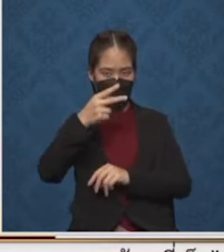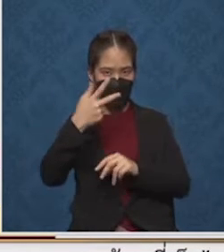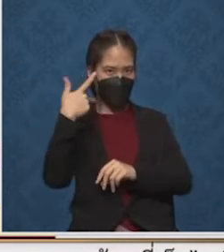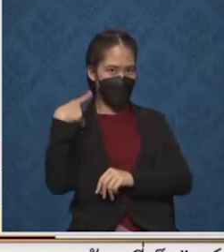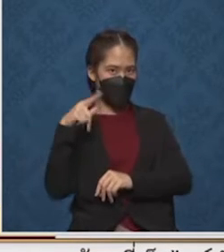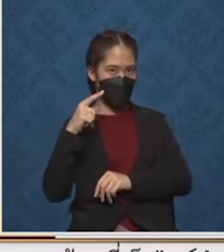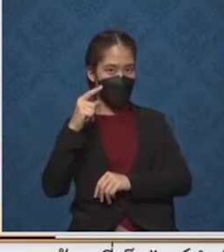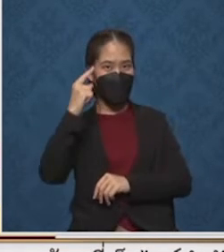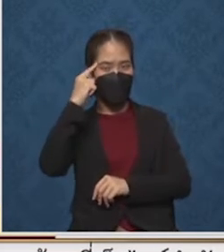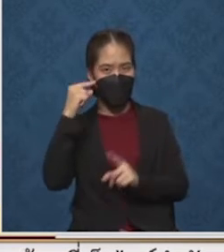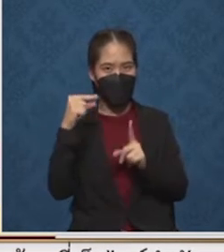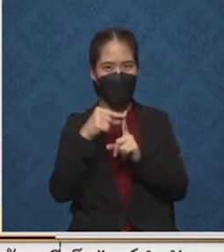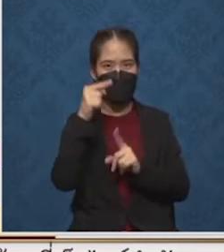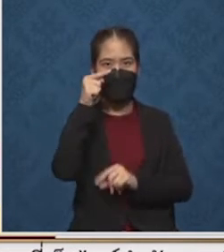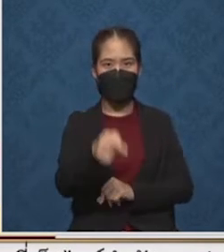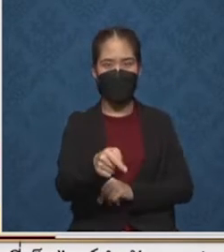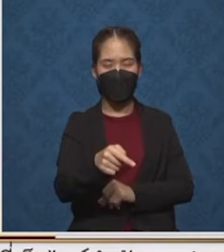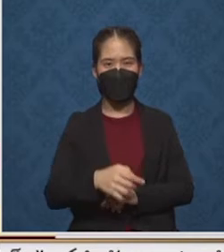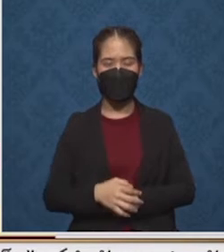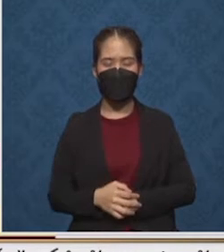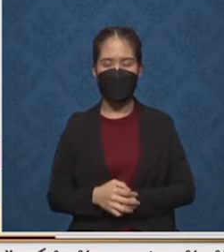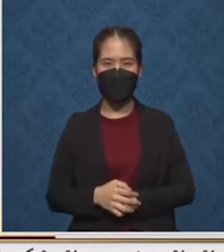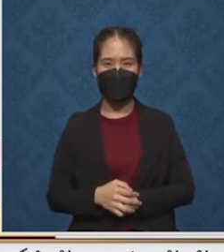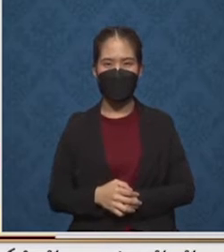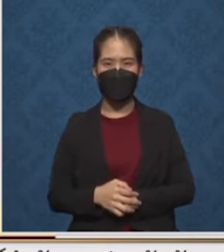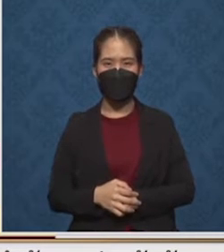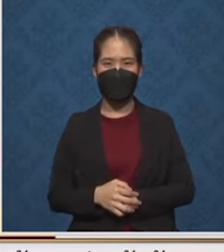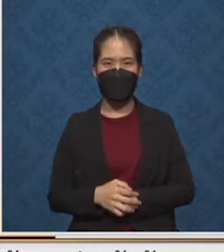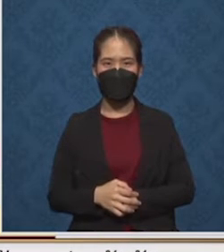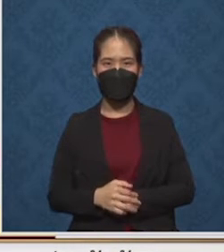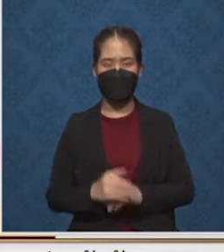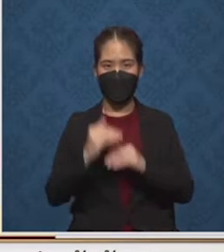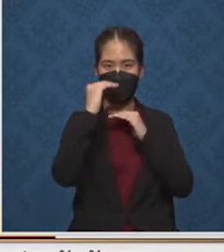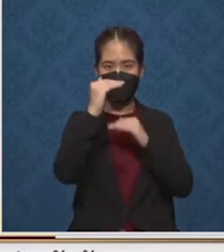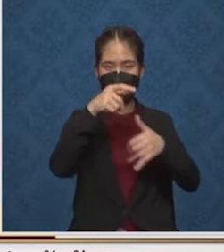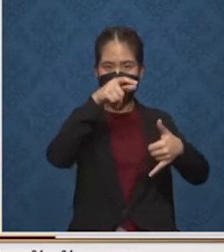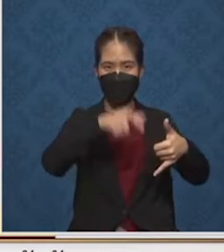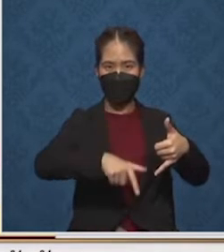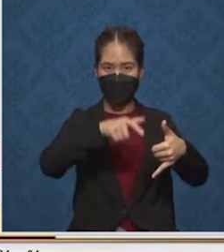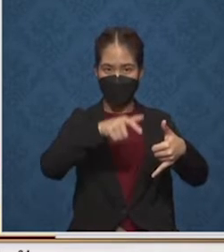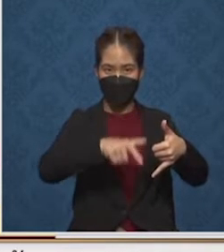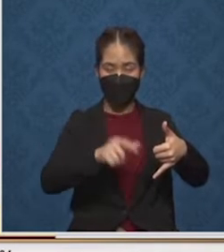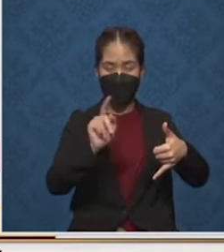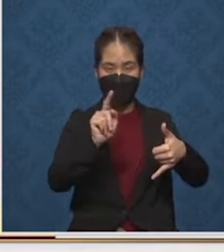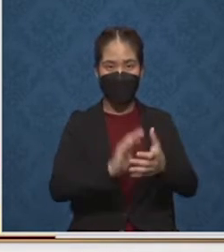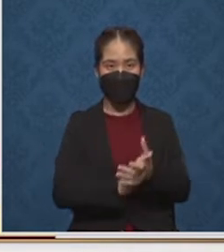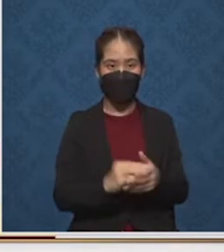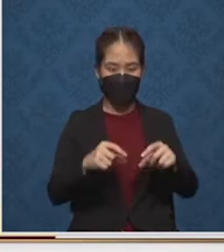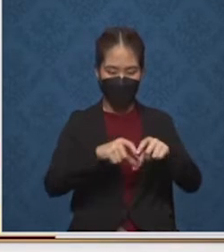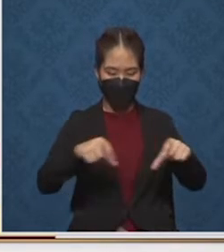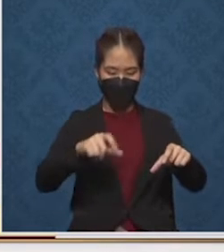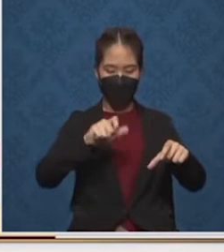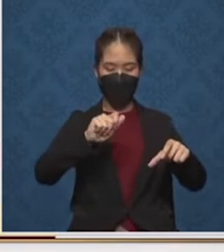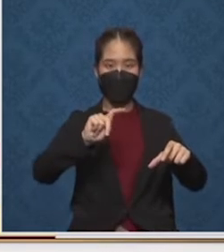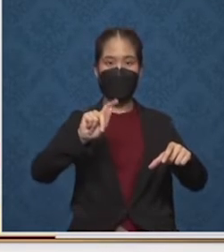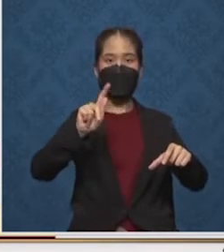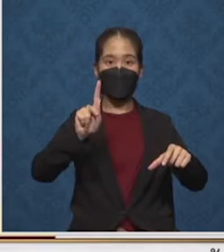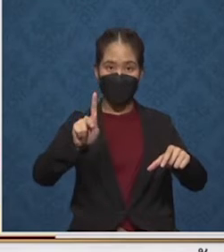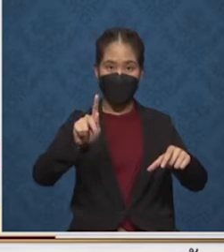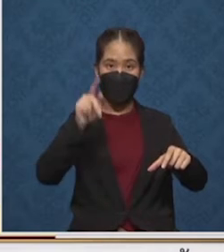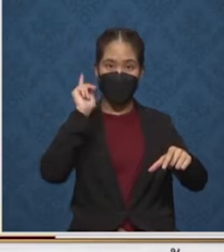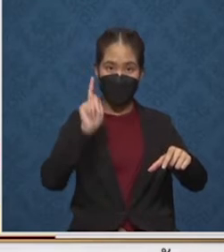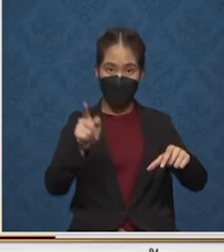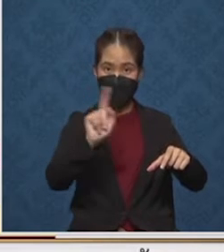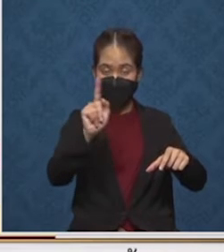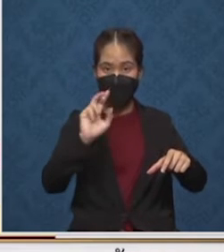ครับออกข้อสั่งการเลยข้อกำหนดคุณสบัติชุดส่วน AJต้องผ่านการรับ